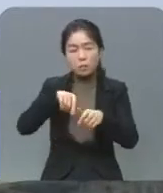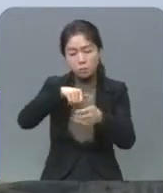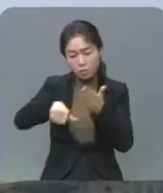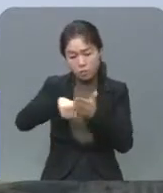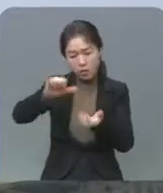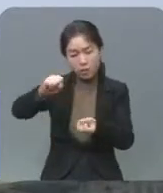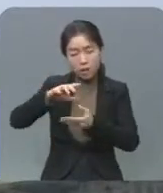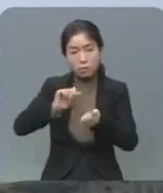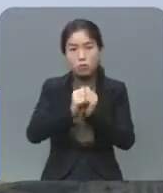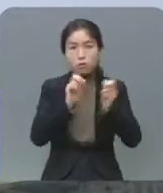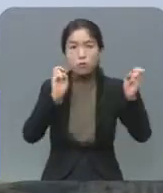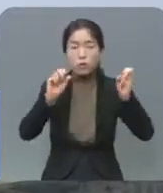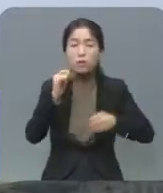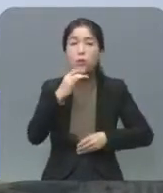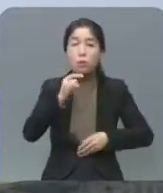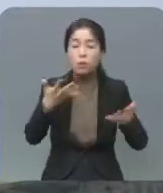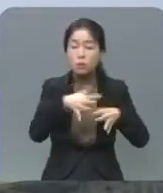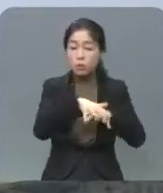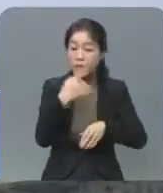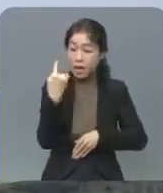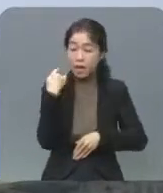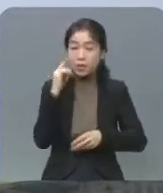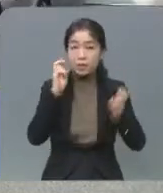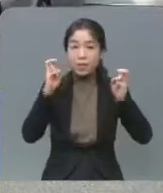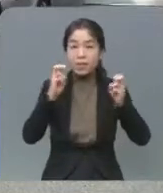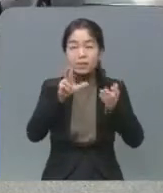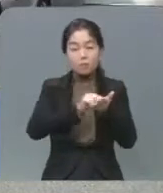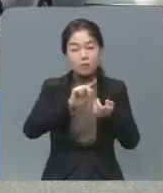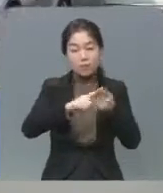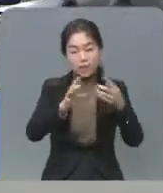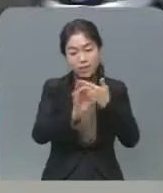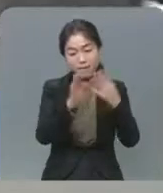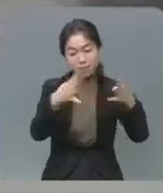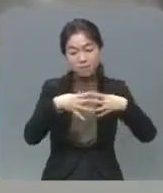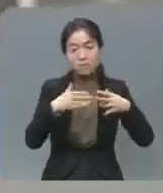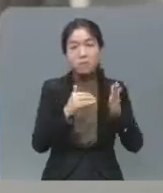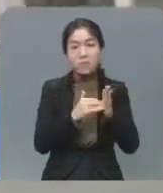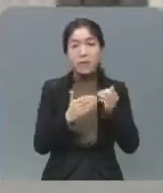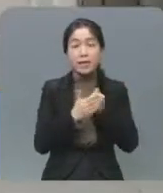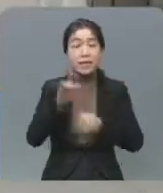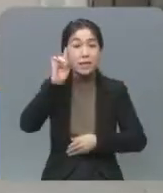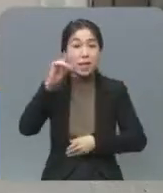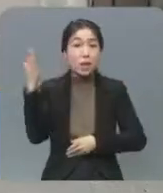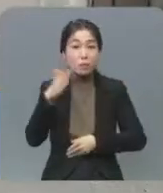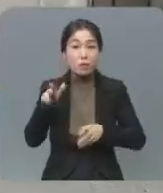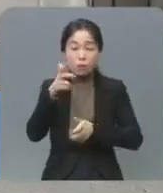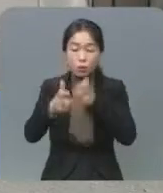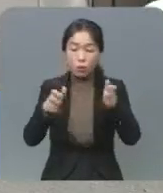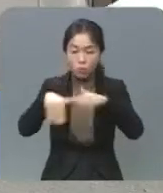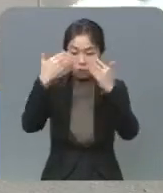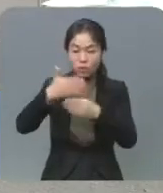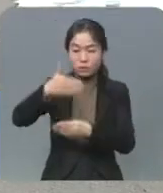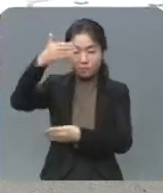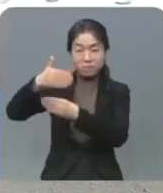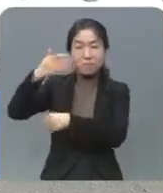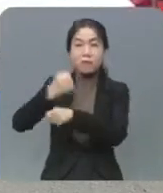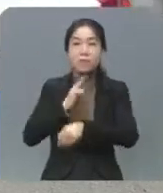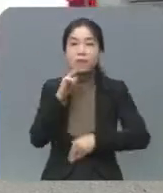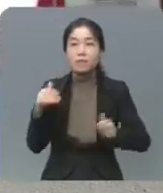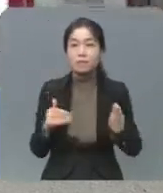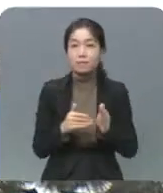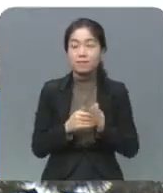납품하는 주식회사 호원노조가 어제 사측과 쟁점에 대해 잠정 합의함에 따라 내일부터 전체 공장 가동을 재개한다고